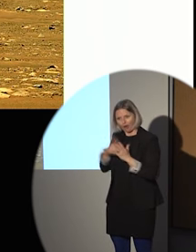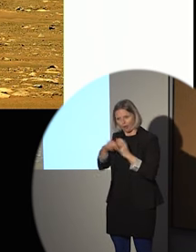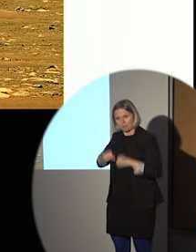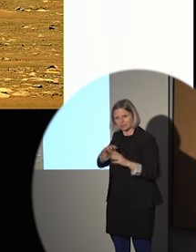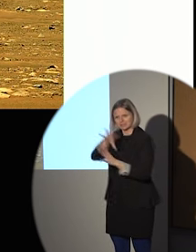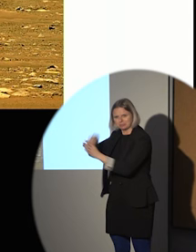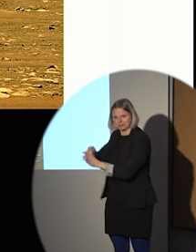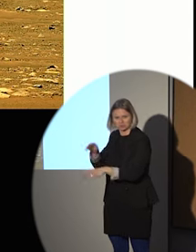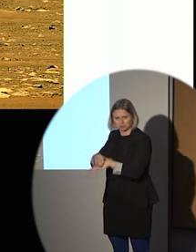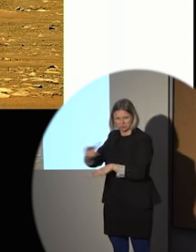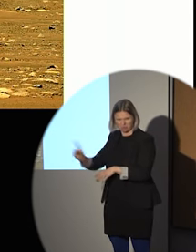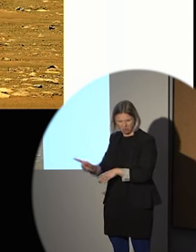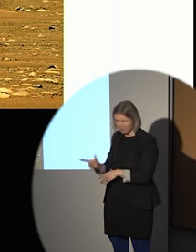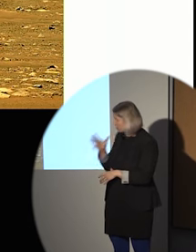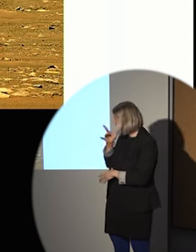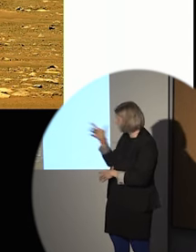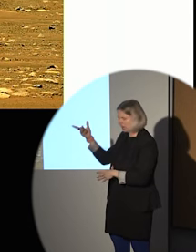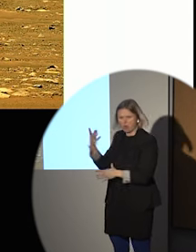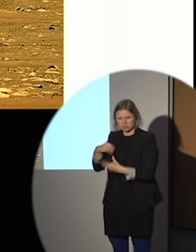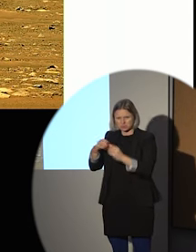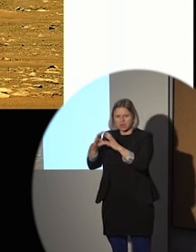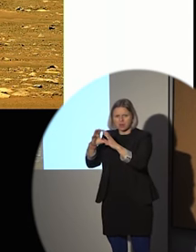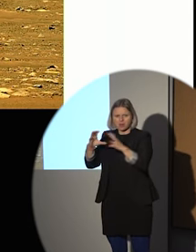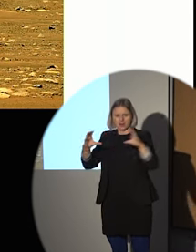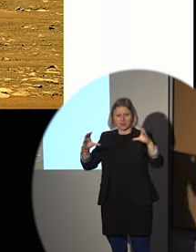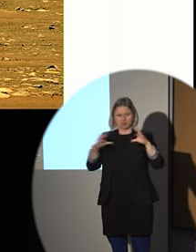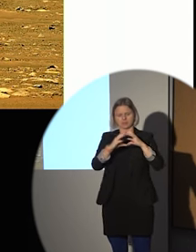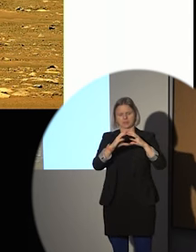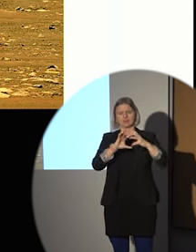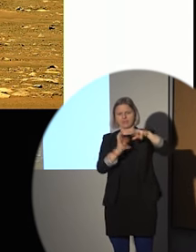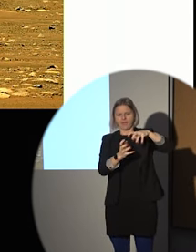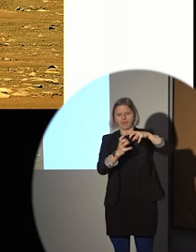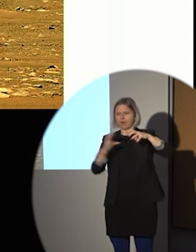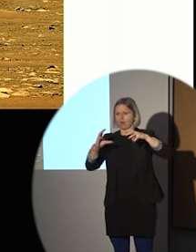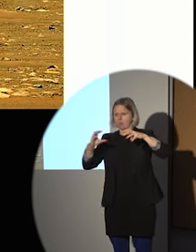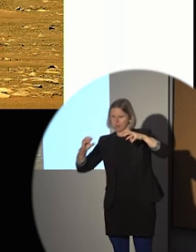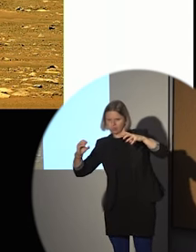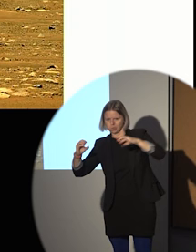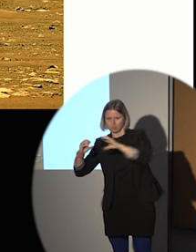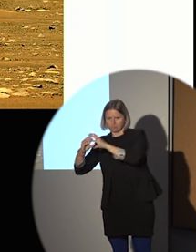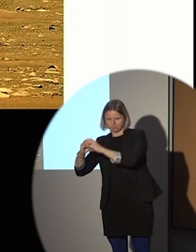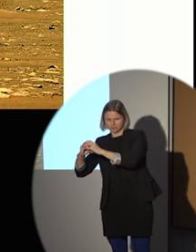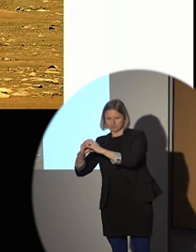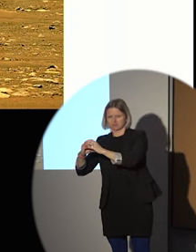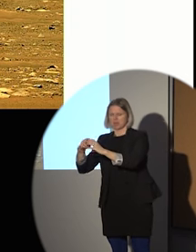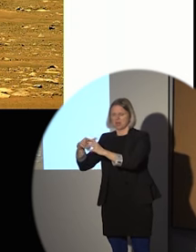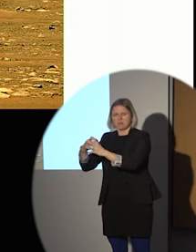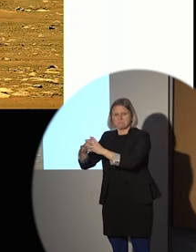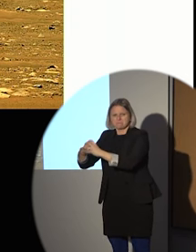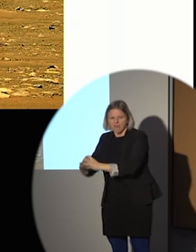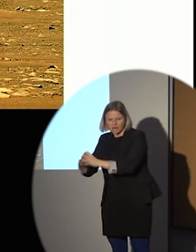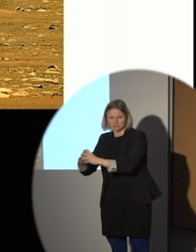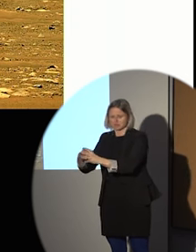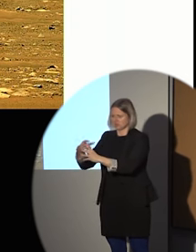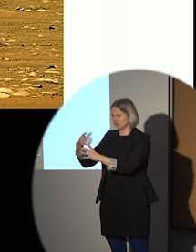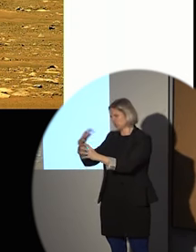planète beaucoup plus petite que la Terre et à cause de sa taille, à cause de sa masse, n'a jamais réussi à retenir ses